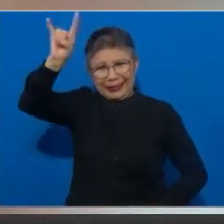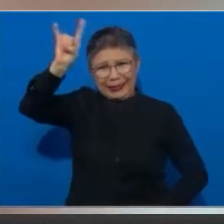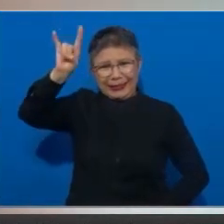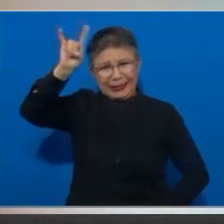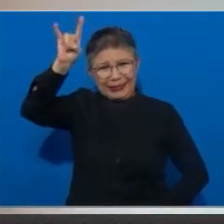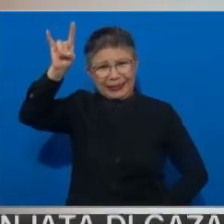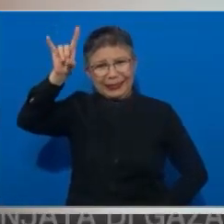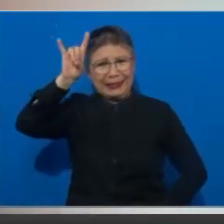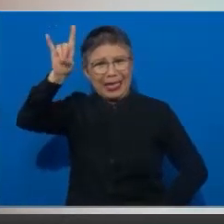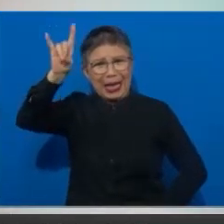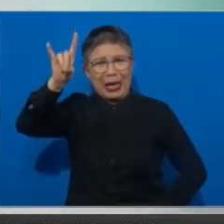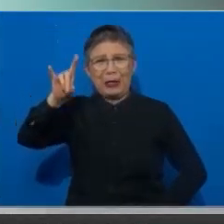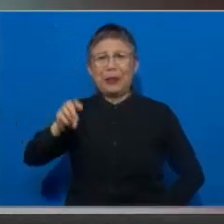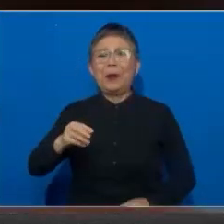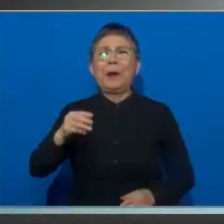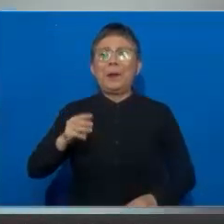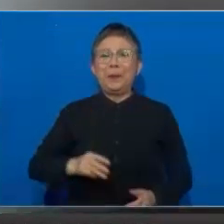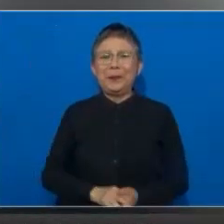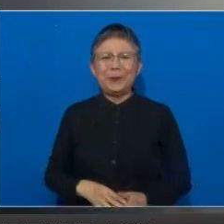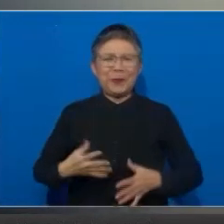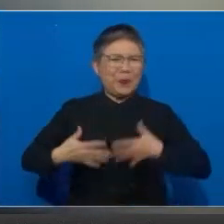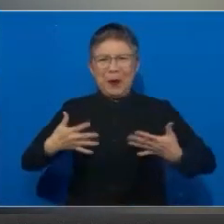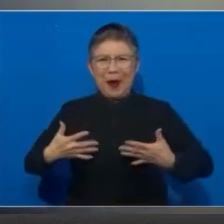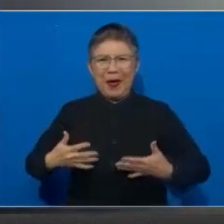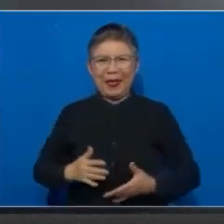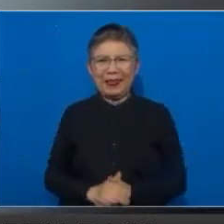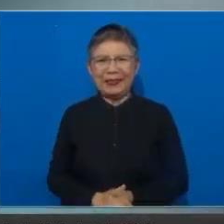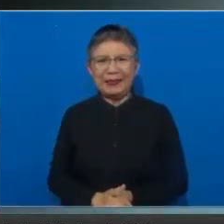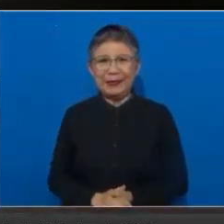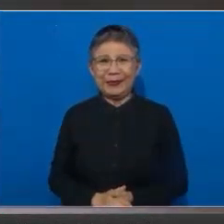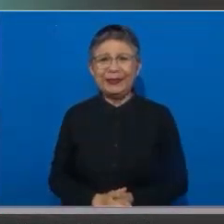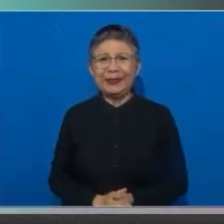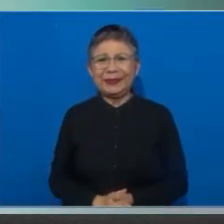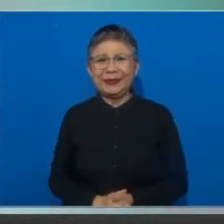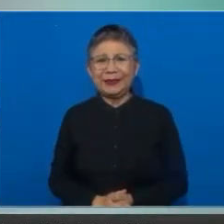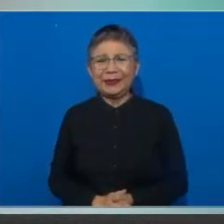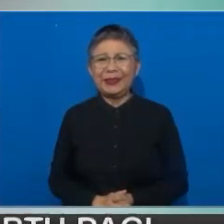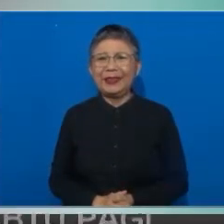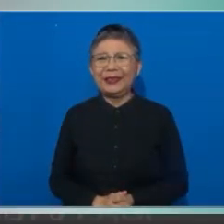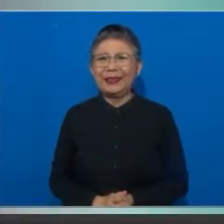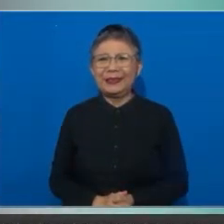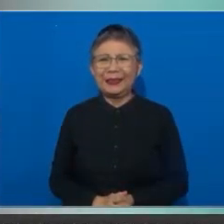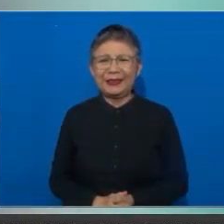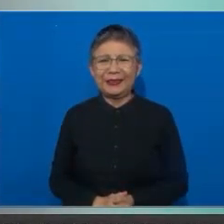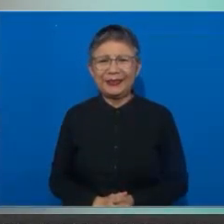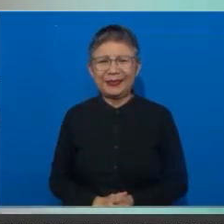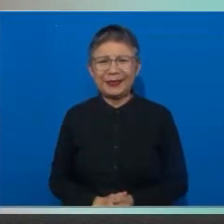tanduk yang sering dipakai untuk mengekspresikan antusiasme penggemar musik metal.